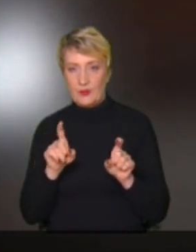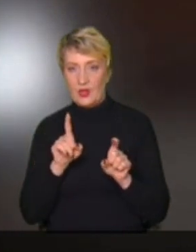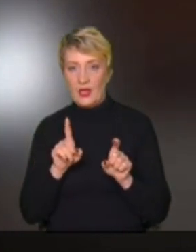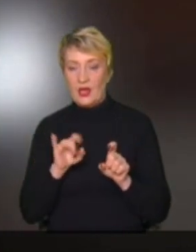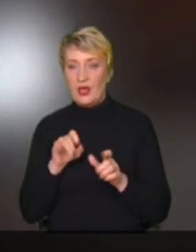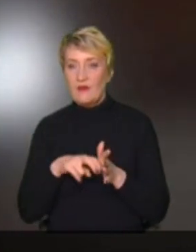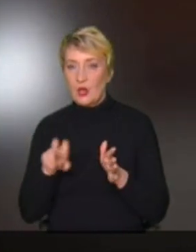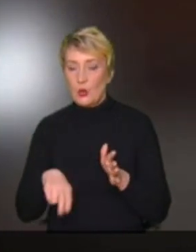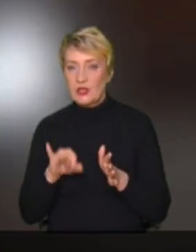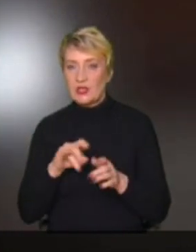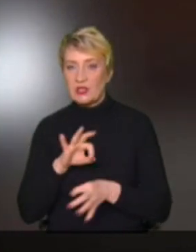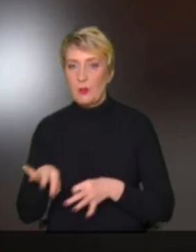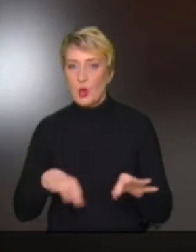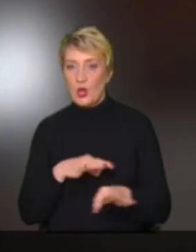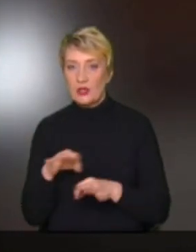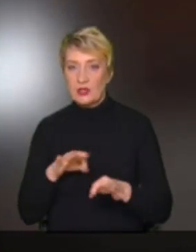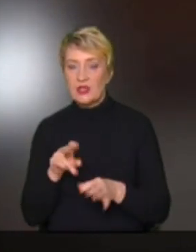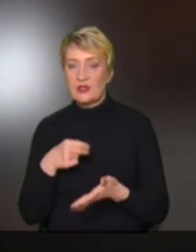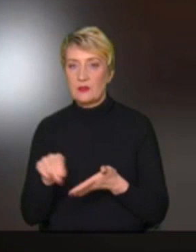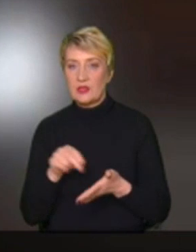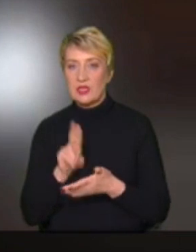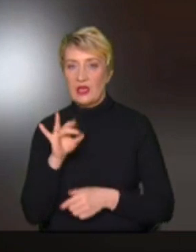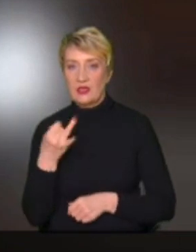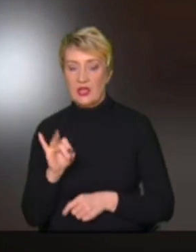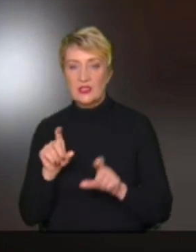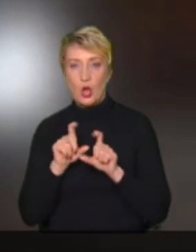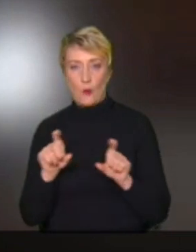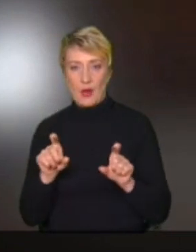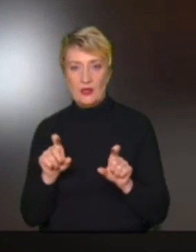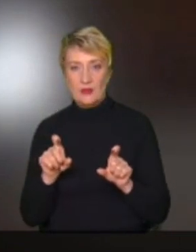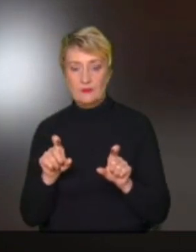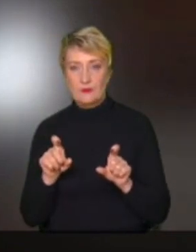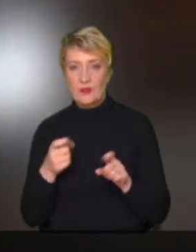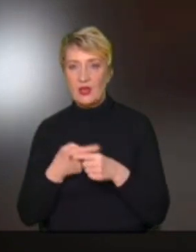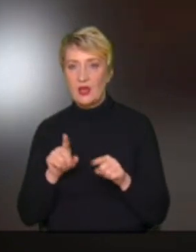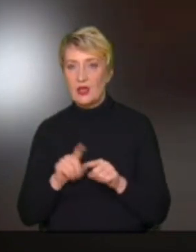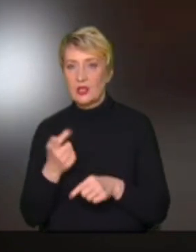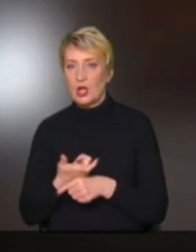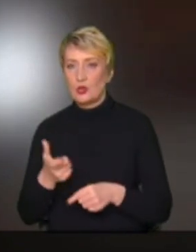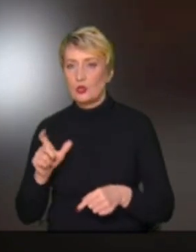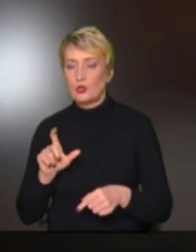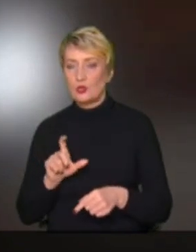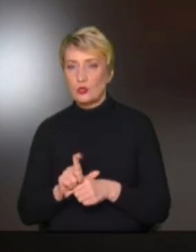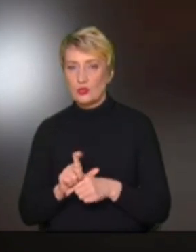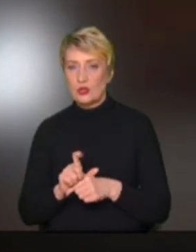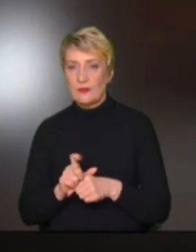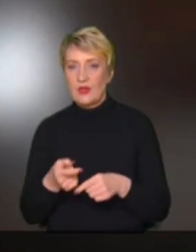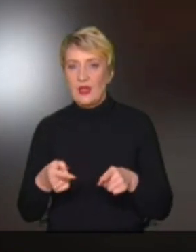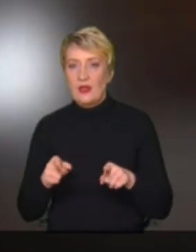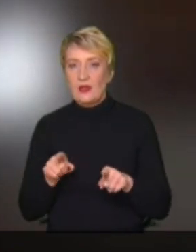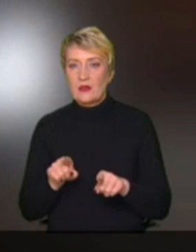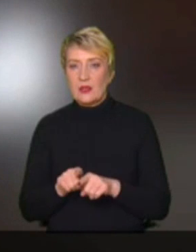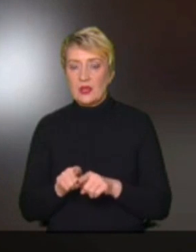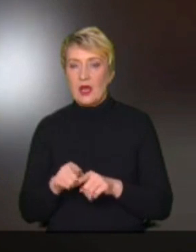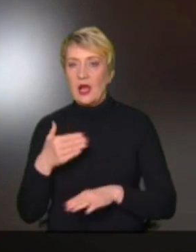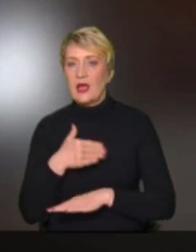з покупців саме розглядаються китайські компанії. І це, ви знаєте, така дуже тонка грань, тому